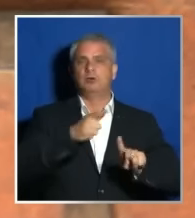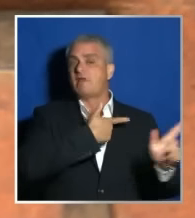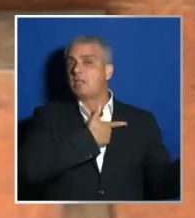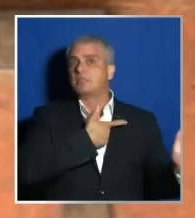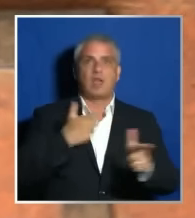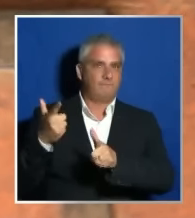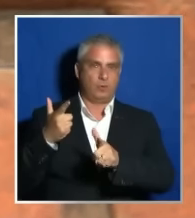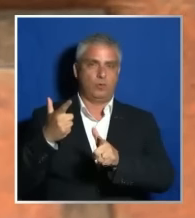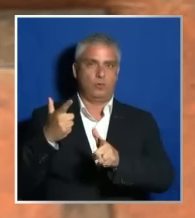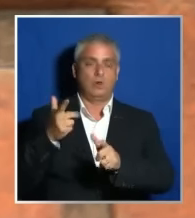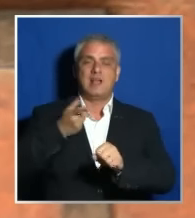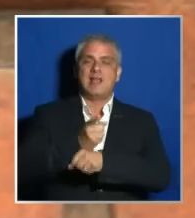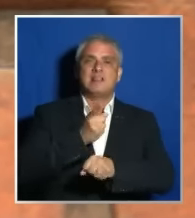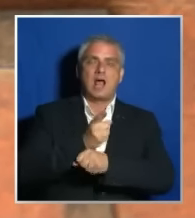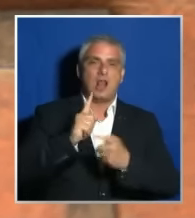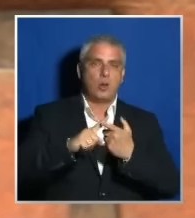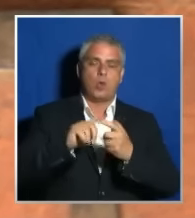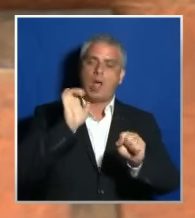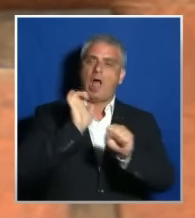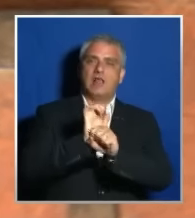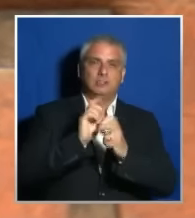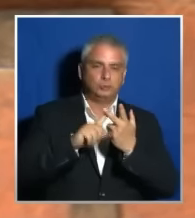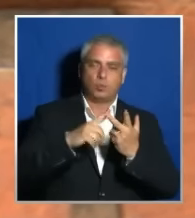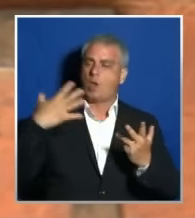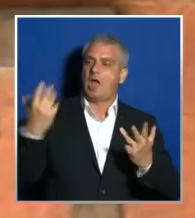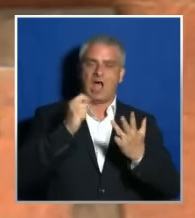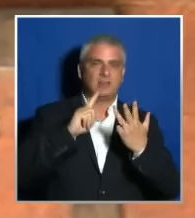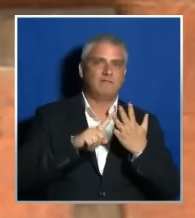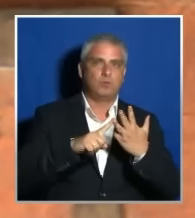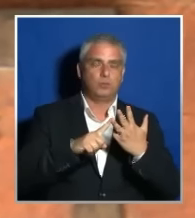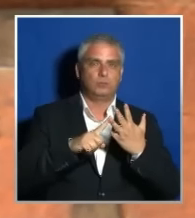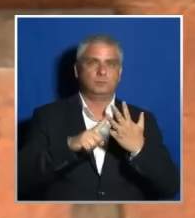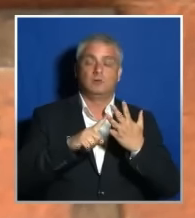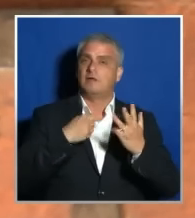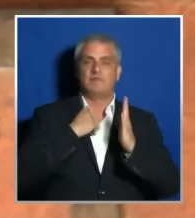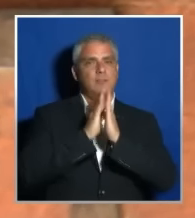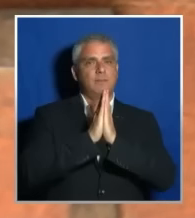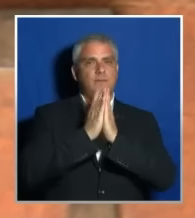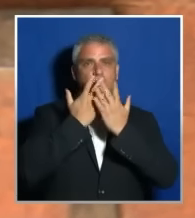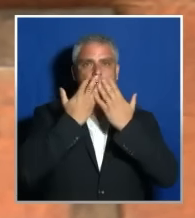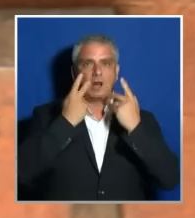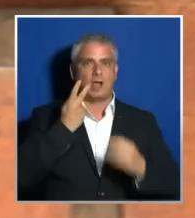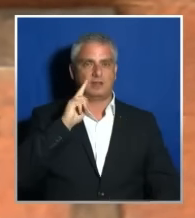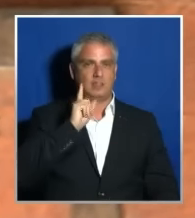טבחו, התעללו, אנסו, חטפו. ואני מבקש לחדד,